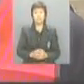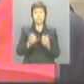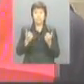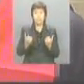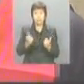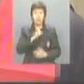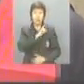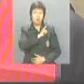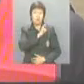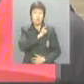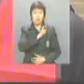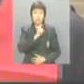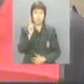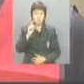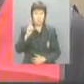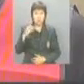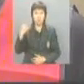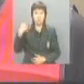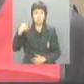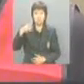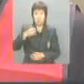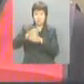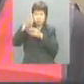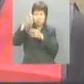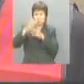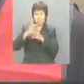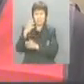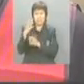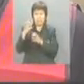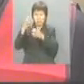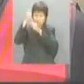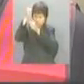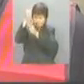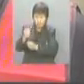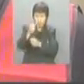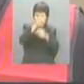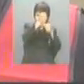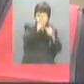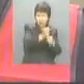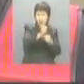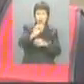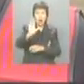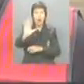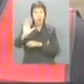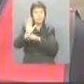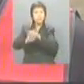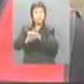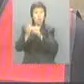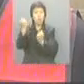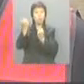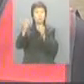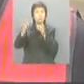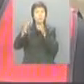ได้เอาหลักมาปักตามที่ว่าถนนพังครับห้ามรถบรรทุกหนักผ่านเพราะถนนอาจจะ